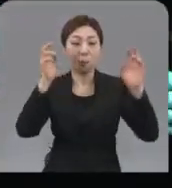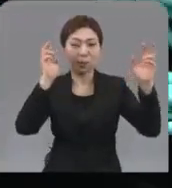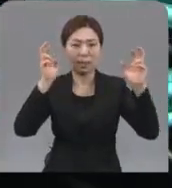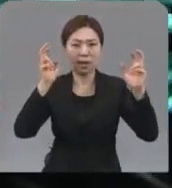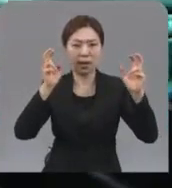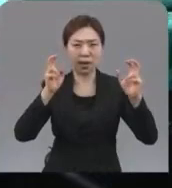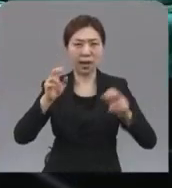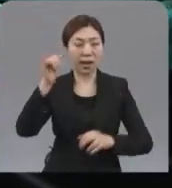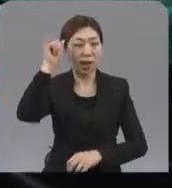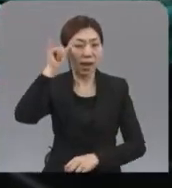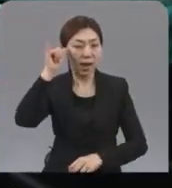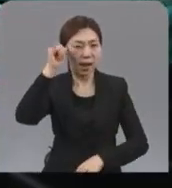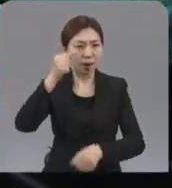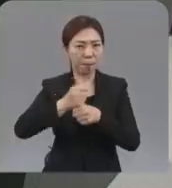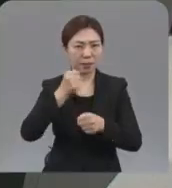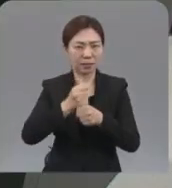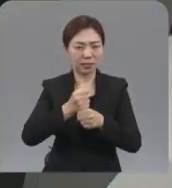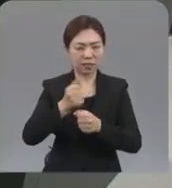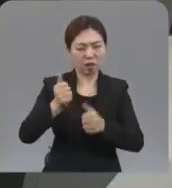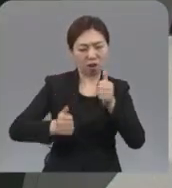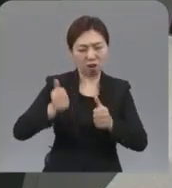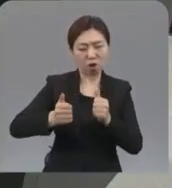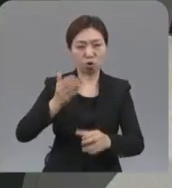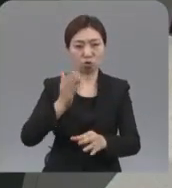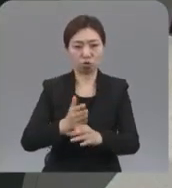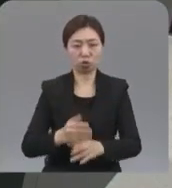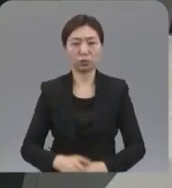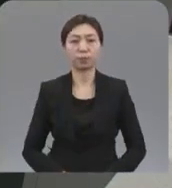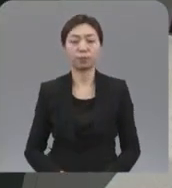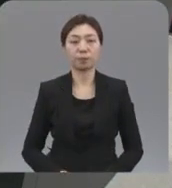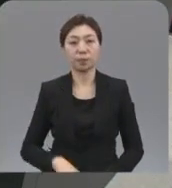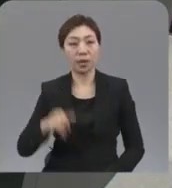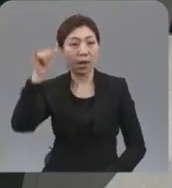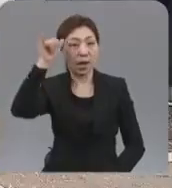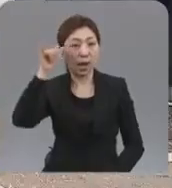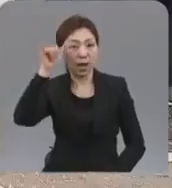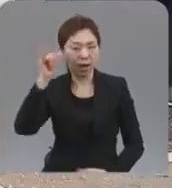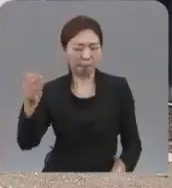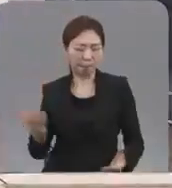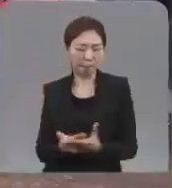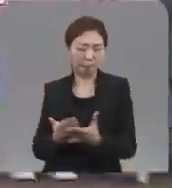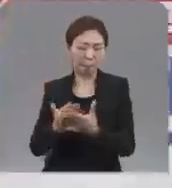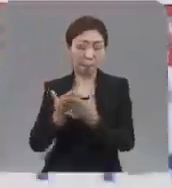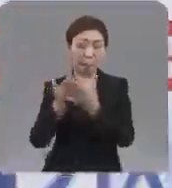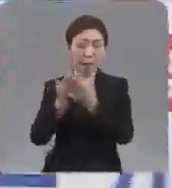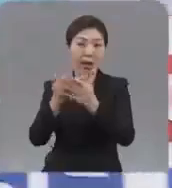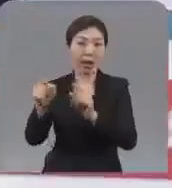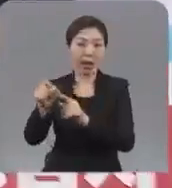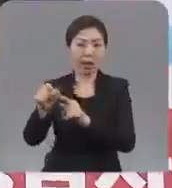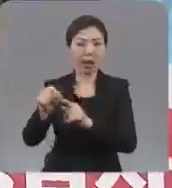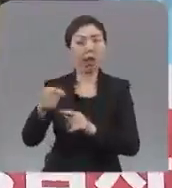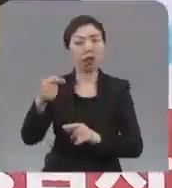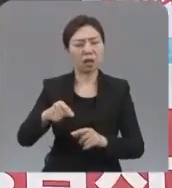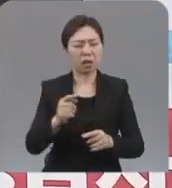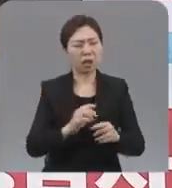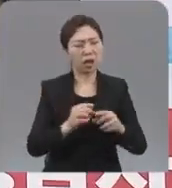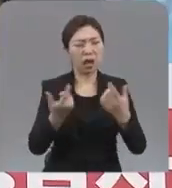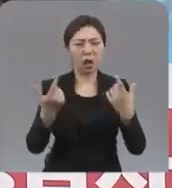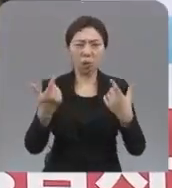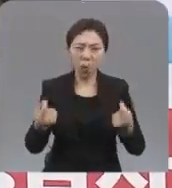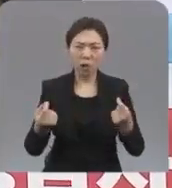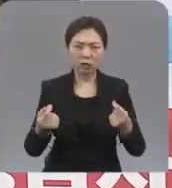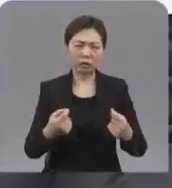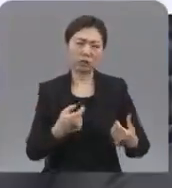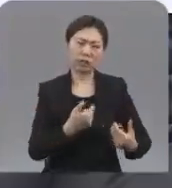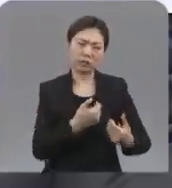mulai bersaing untuk menyediakan infrastruktur terkait Ai yang mencakup dana layanan berbasis Ai namun konflik sosial terkait